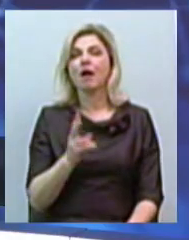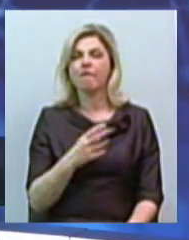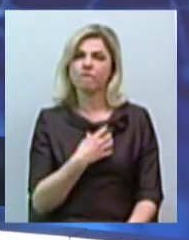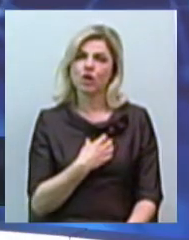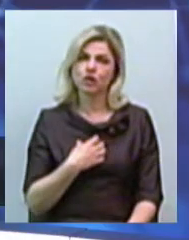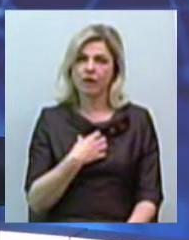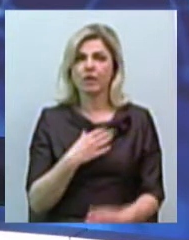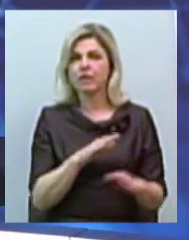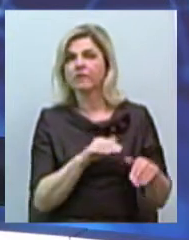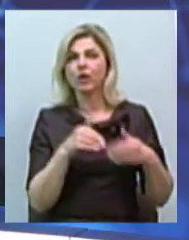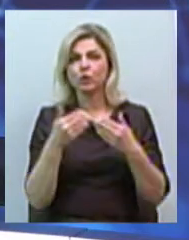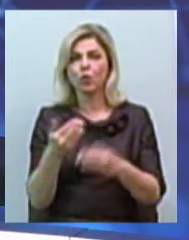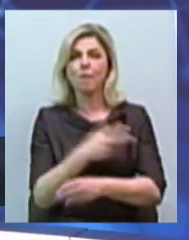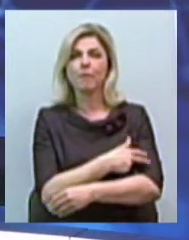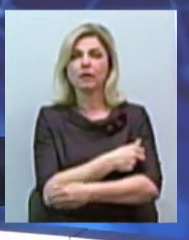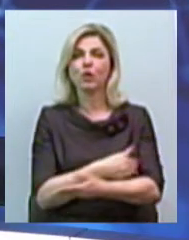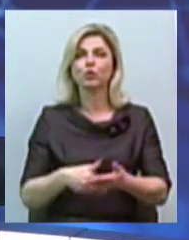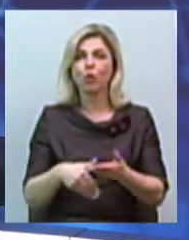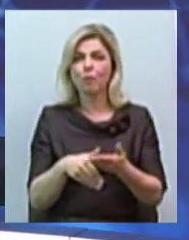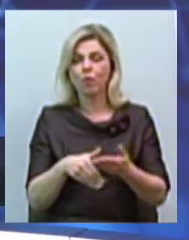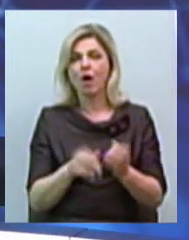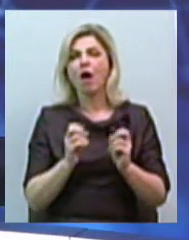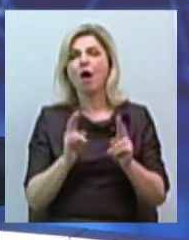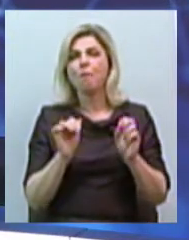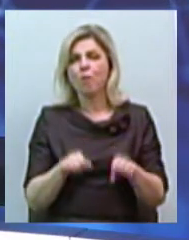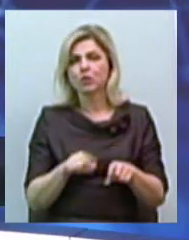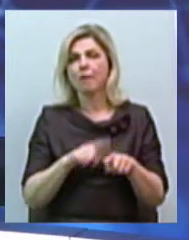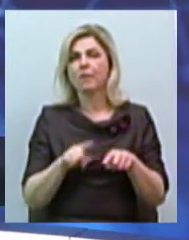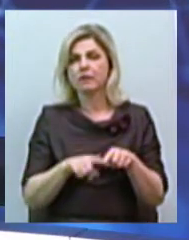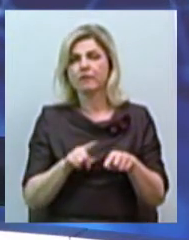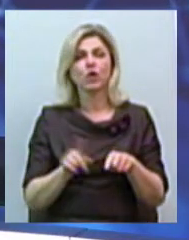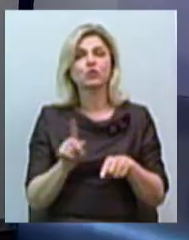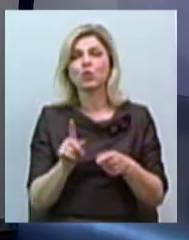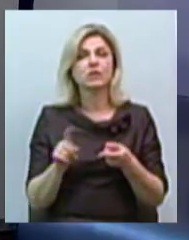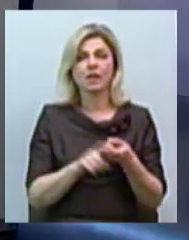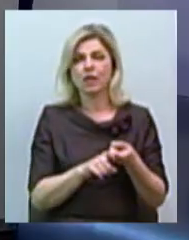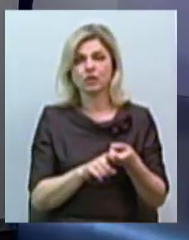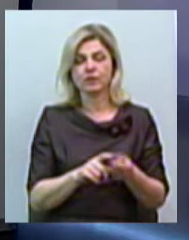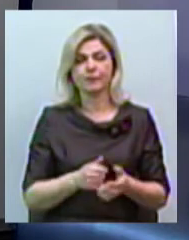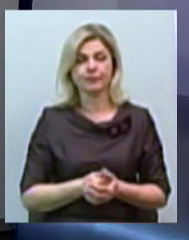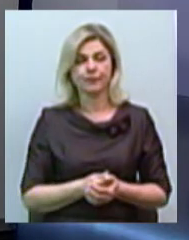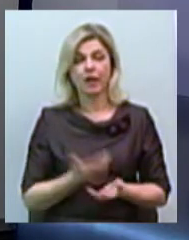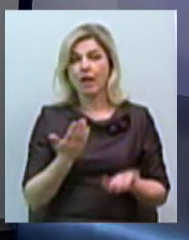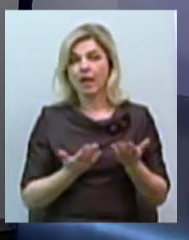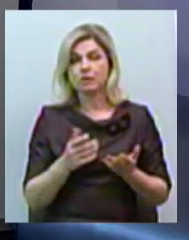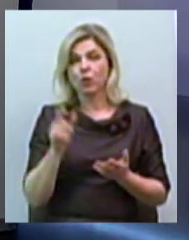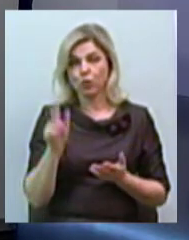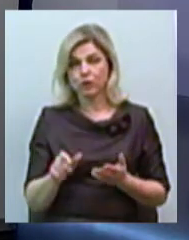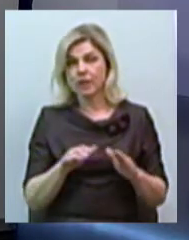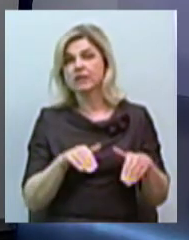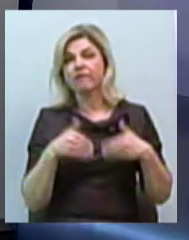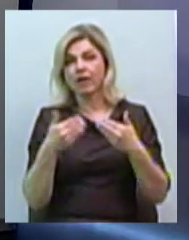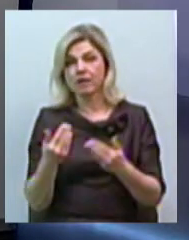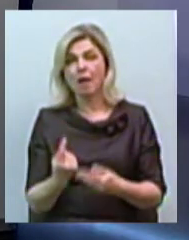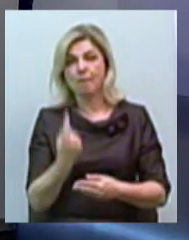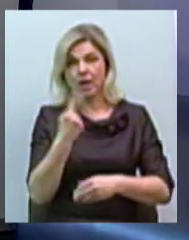важливо звернутися по медичну допомогу якомога швидше? Що від цього залежить? Від цього залежить, якщо людина звертається в перші